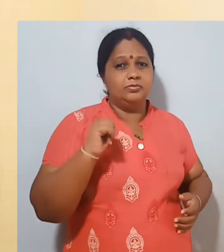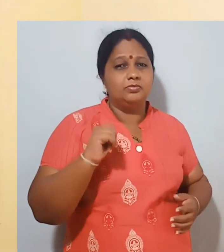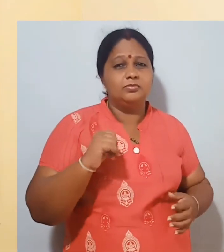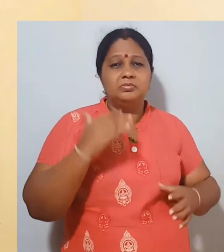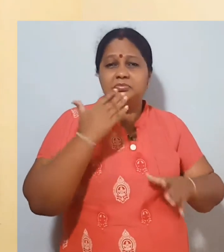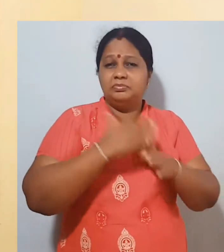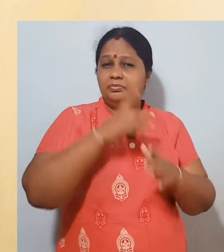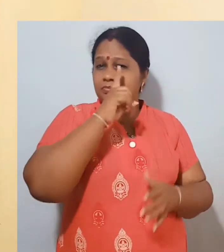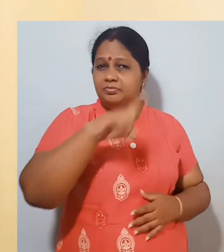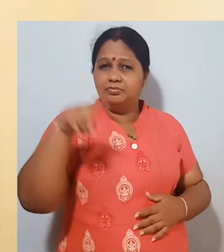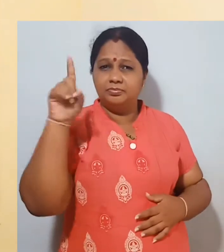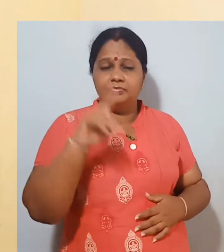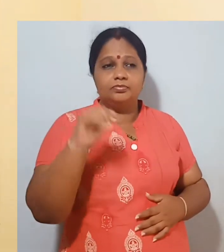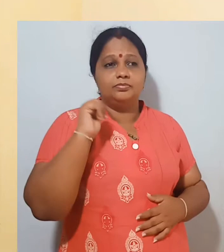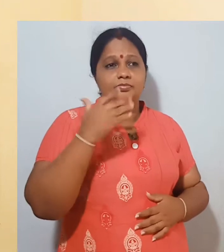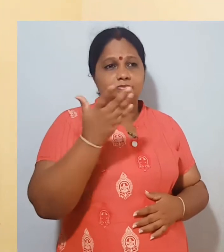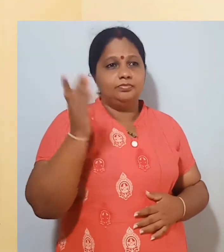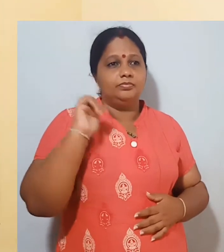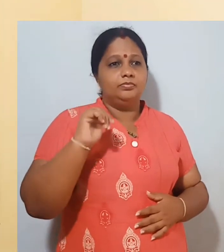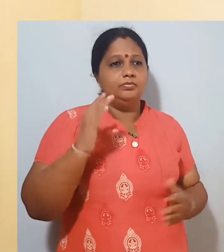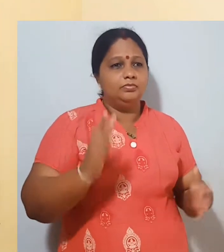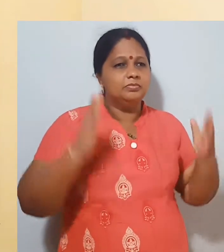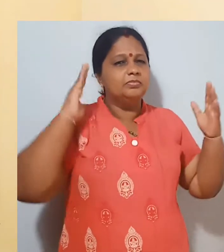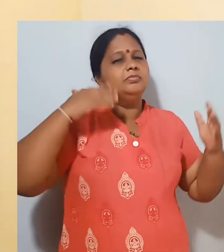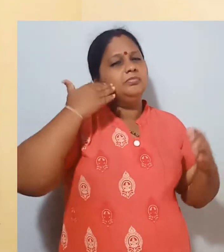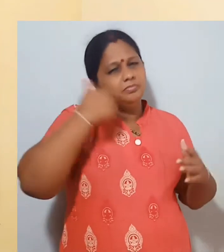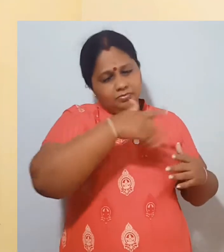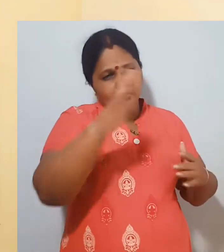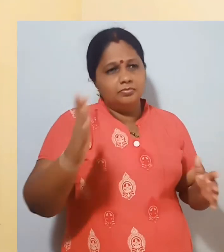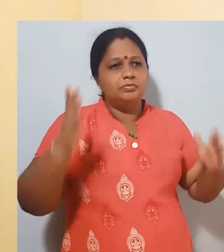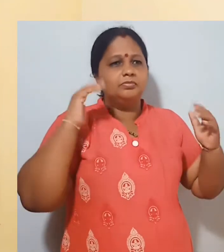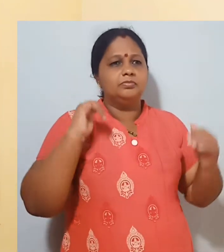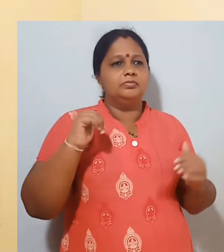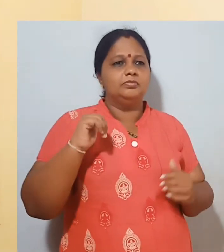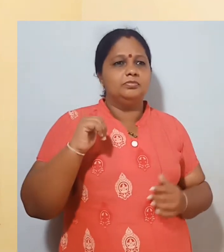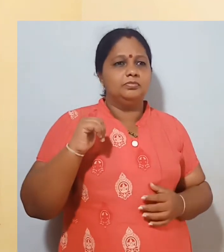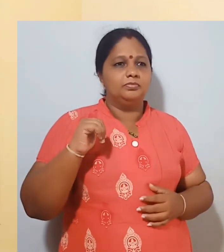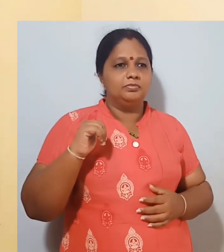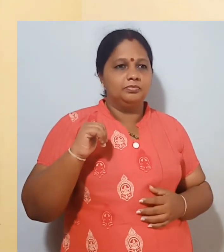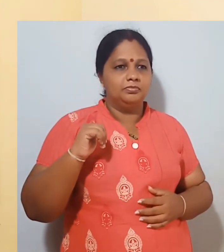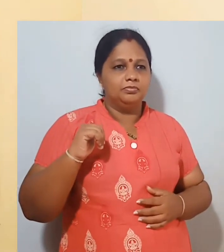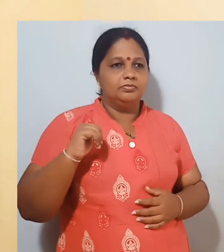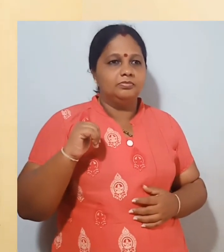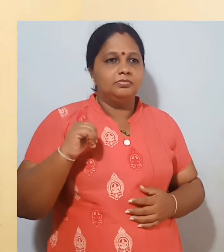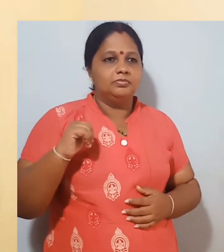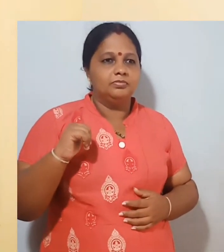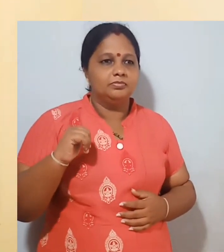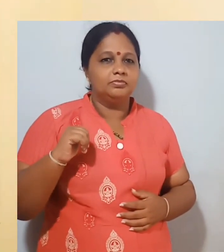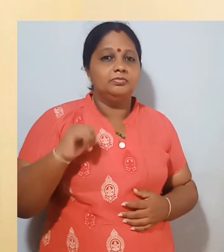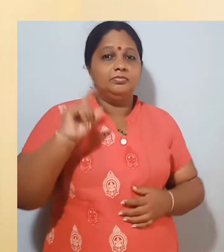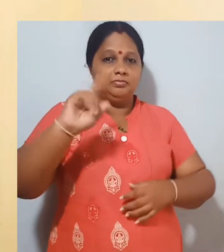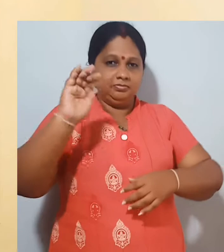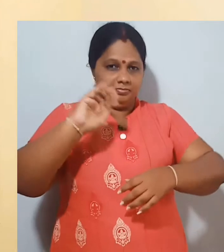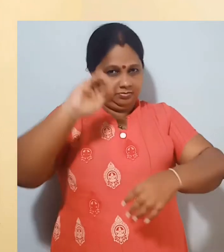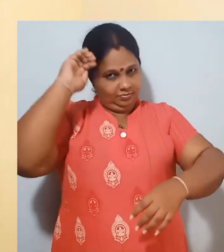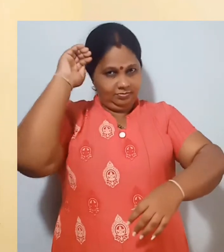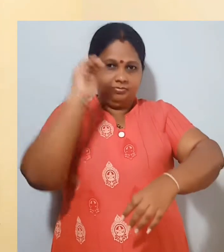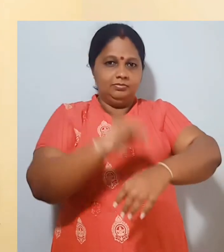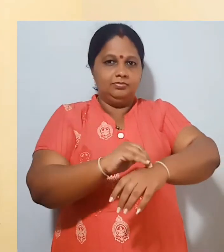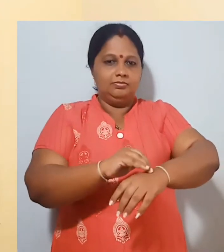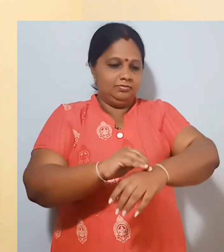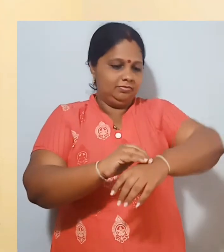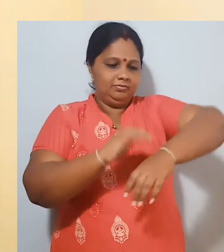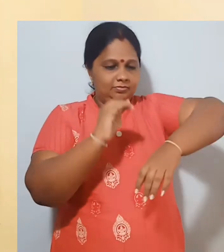செய்யக்கூடாத ஒரு விஷயம், இப்போவும் அநேகமானாக்கள் அதை செய்து கொண்டிருக்கிறது, கடித்த இடத்துக்கு மேலே இறுக்கி கட்டுறது.